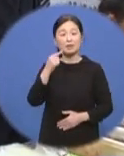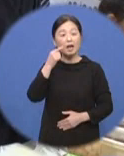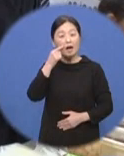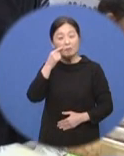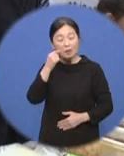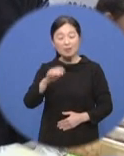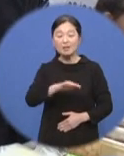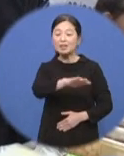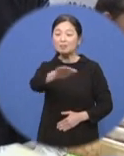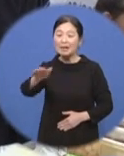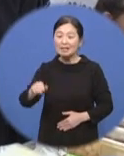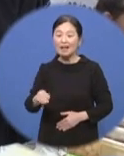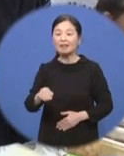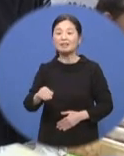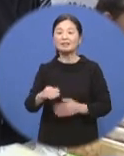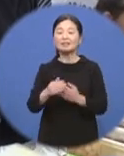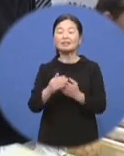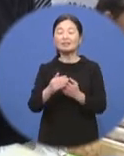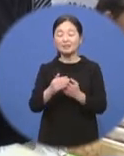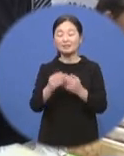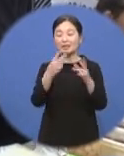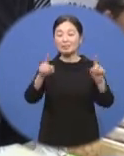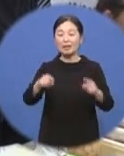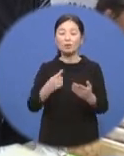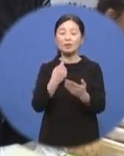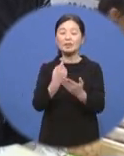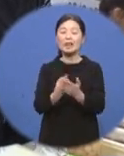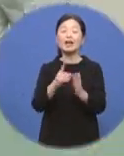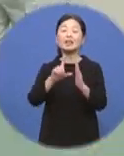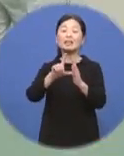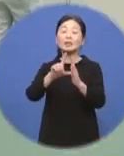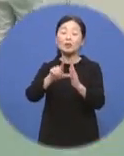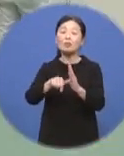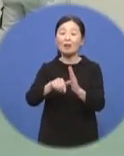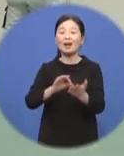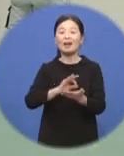参加した際はお買い求めいただいたらすごく嬉しいです。